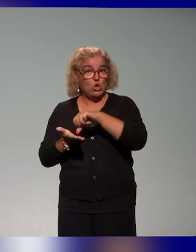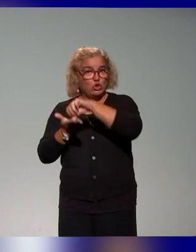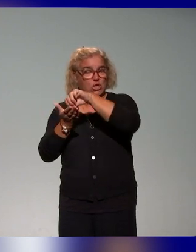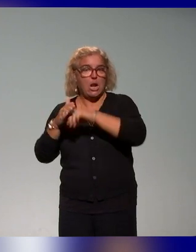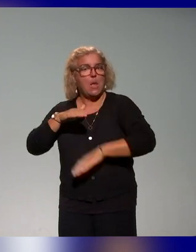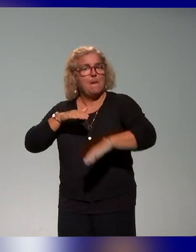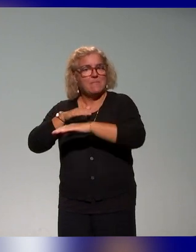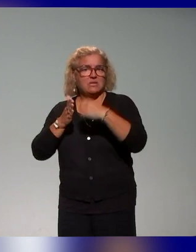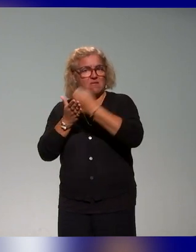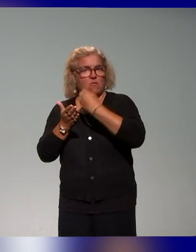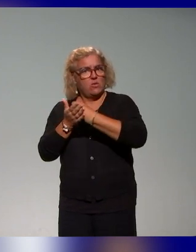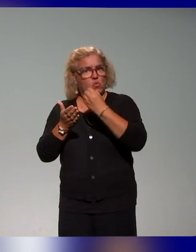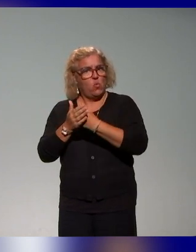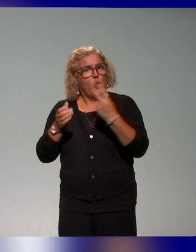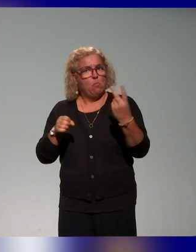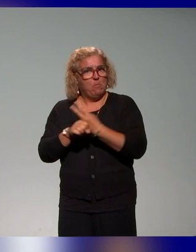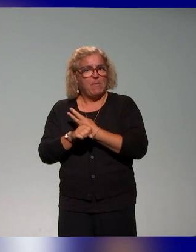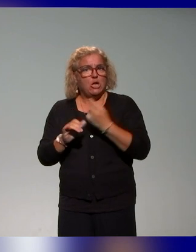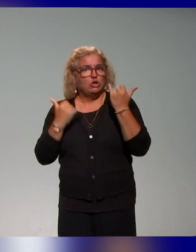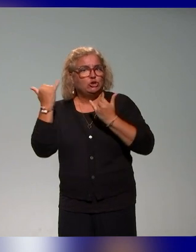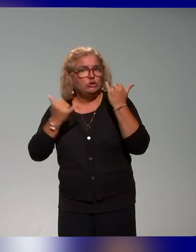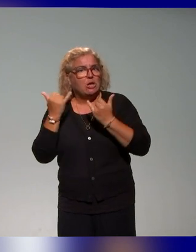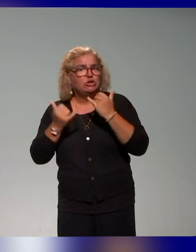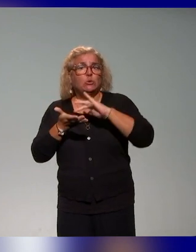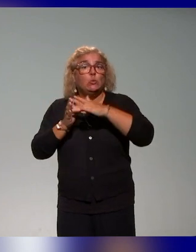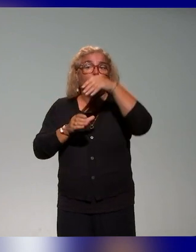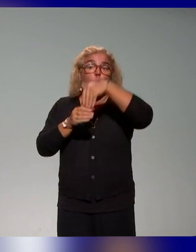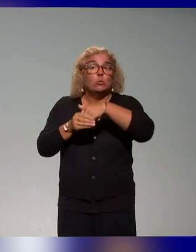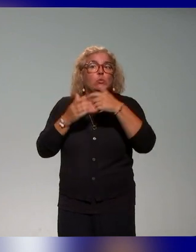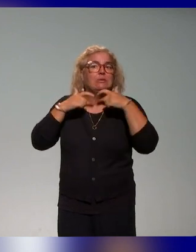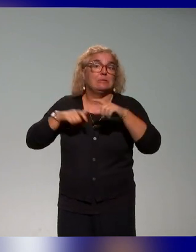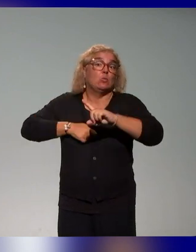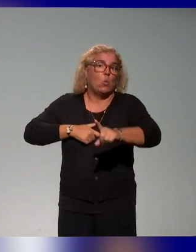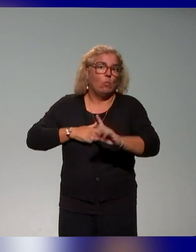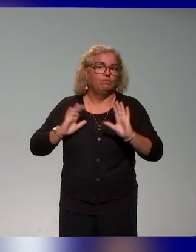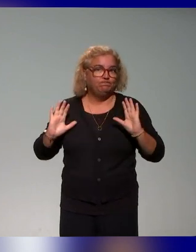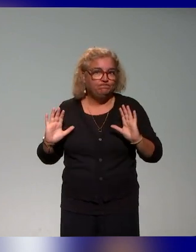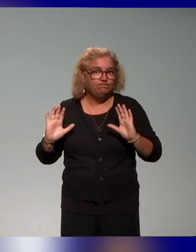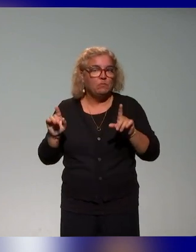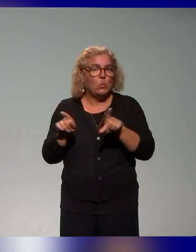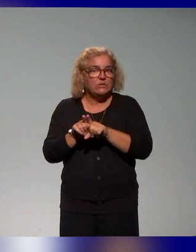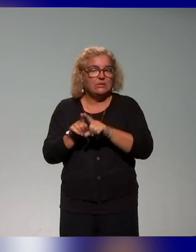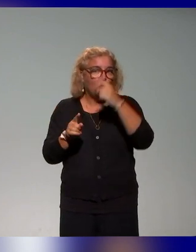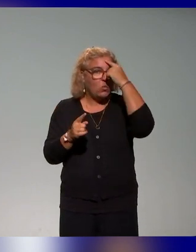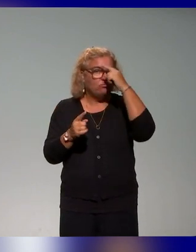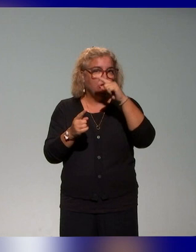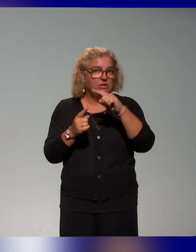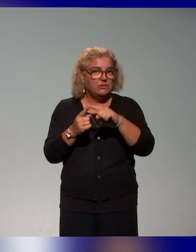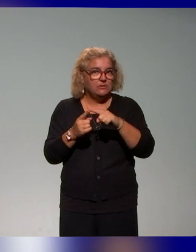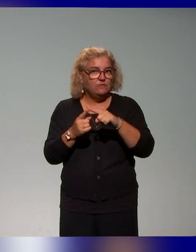base de données assez conséquente. Et j'imagine que pas tous les contenus sont accessibles. Et l'objectif